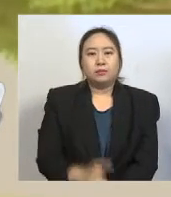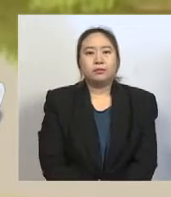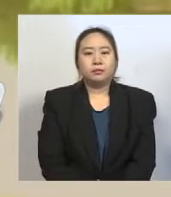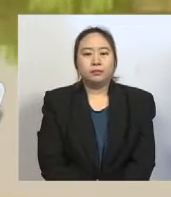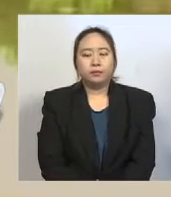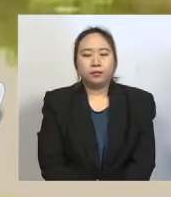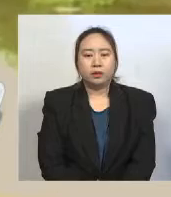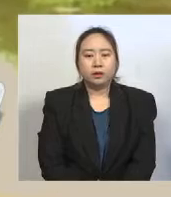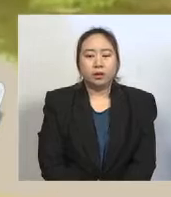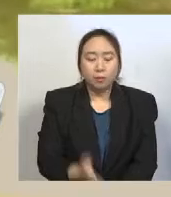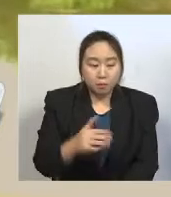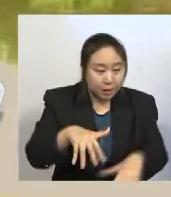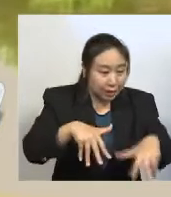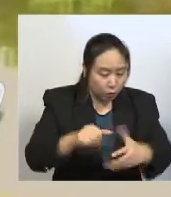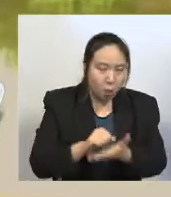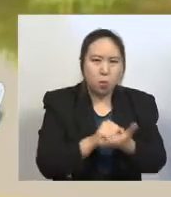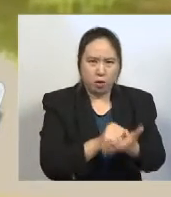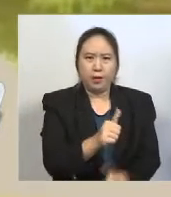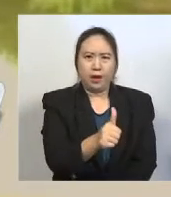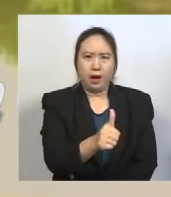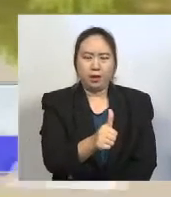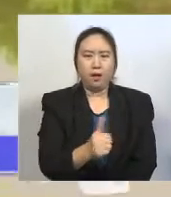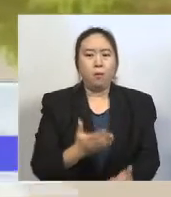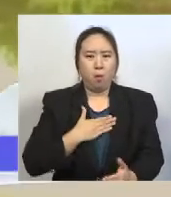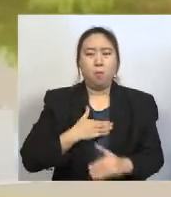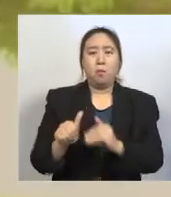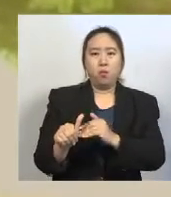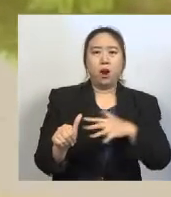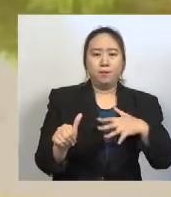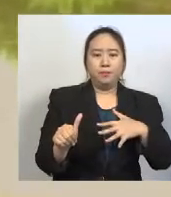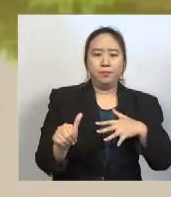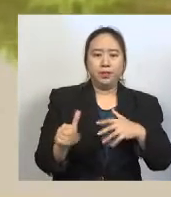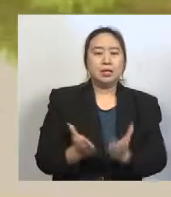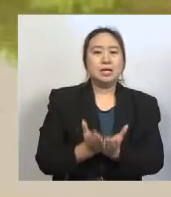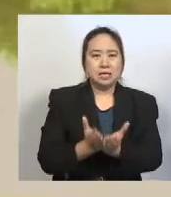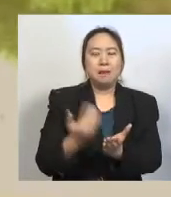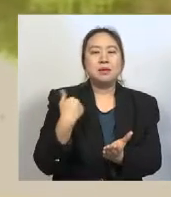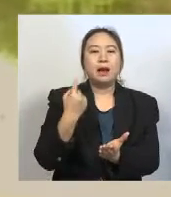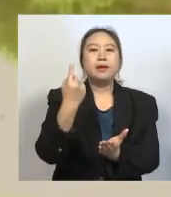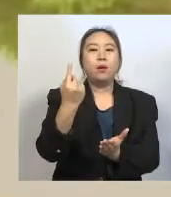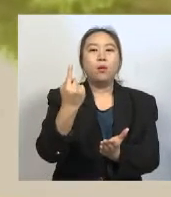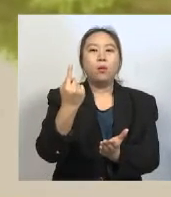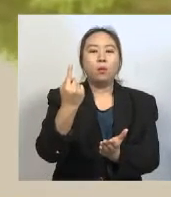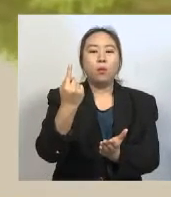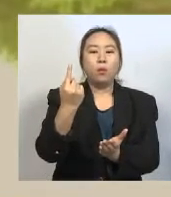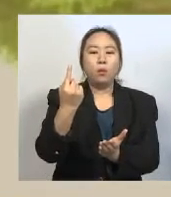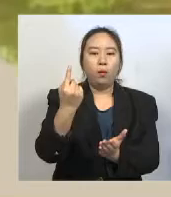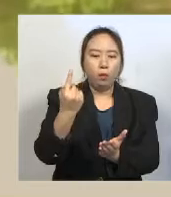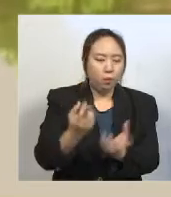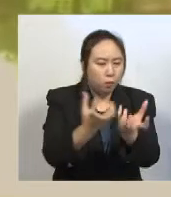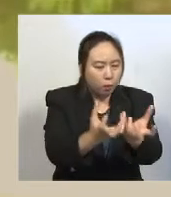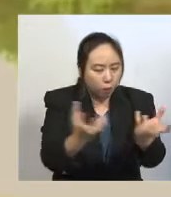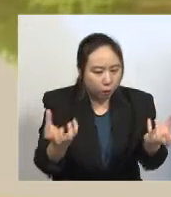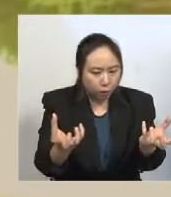ถึงว่าจะบริการประชาชนได้ดีครับคือผมเป็นผู้นำครับเรือมีแค่ลำเดียวครับก็สามารถขนของ